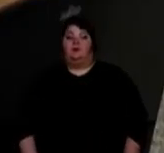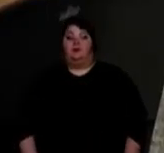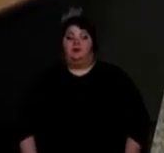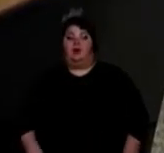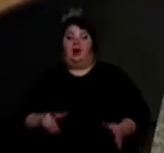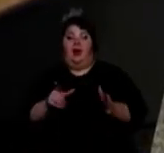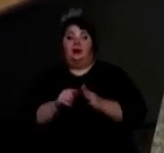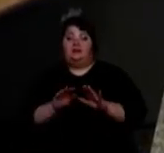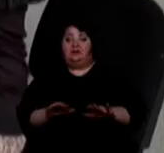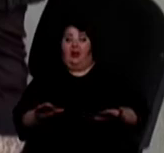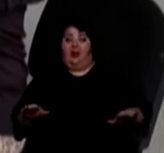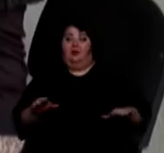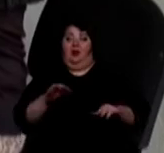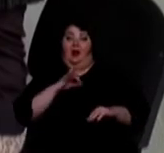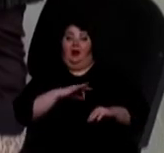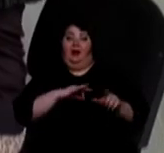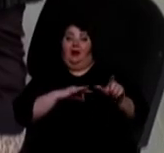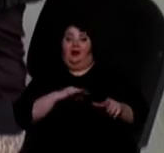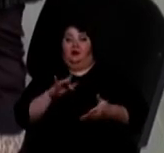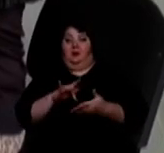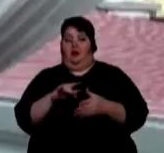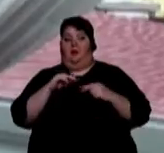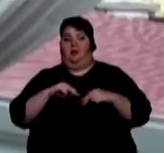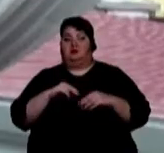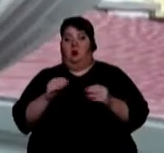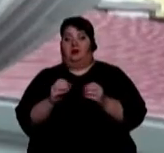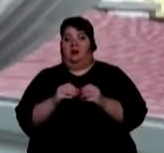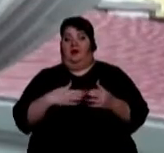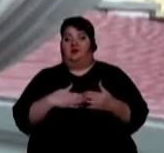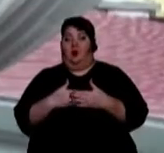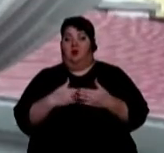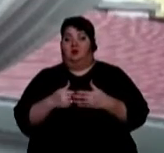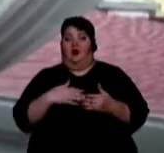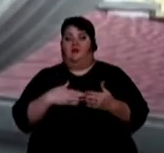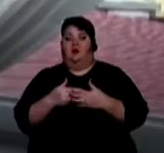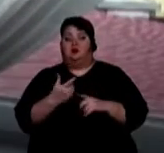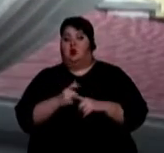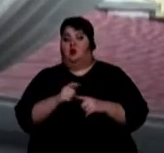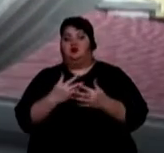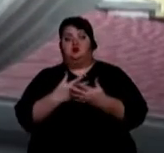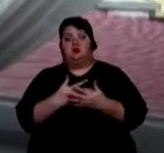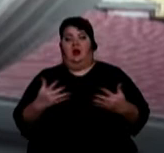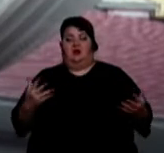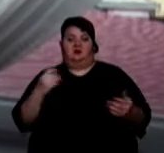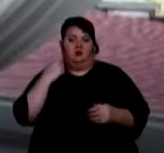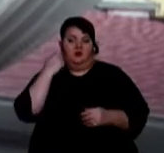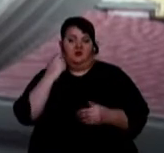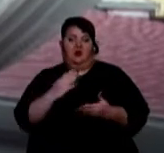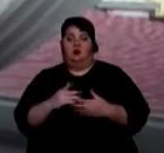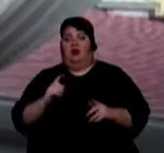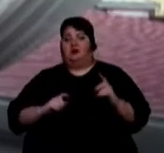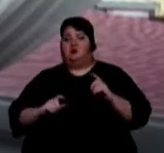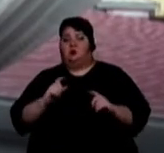Із дітьми та клієнтками центру працює десяток волонтерів. Волонтери в нас всі дуже різні, різного віку. Є студенти,